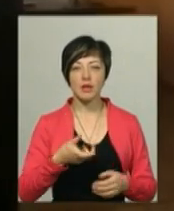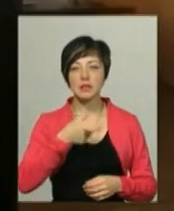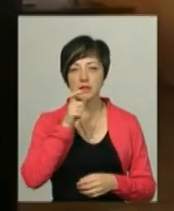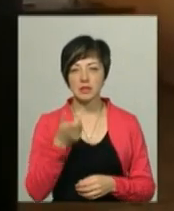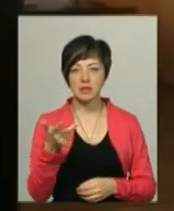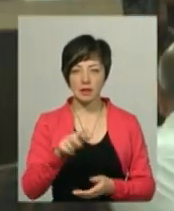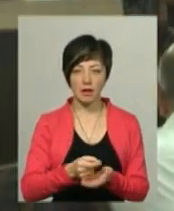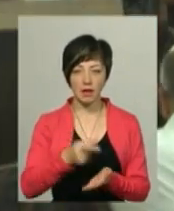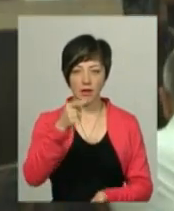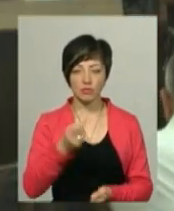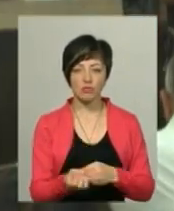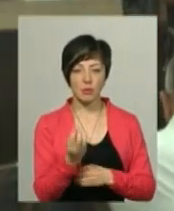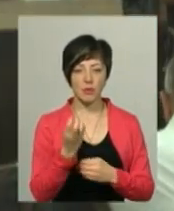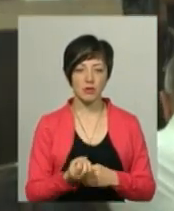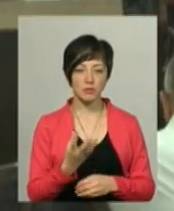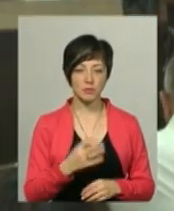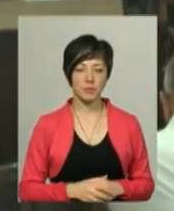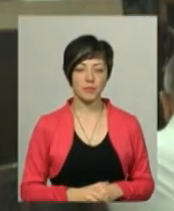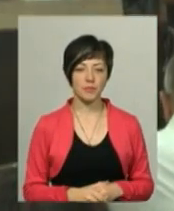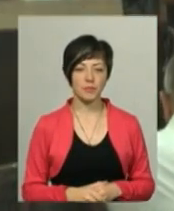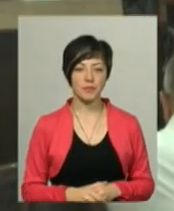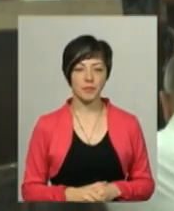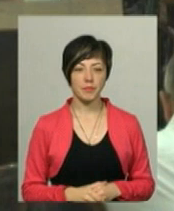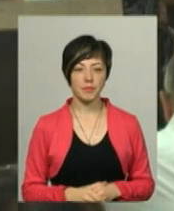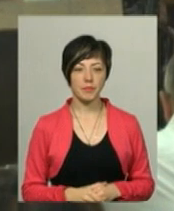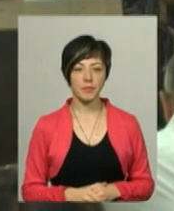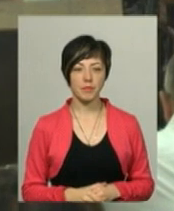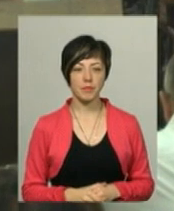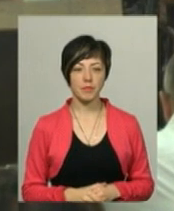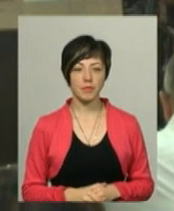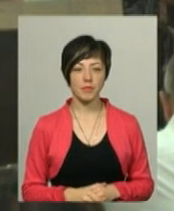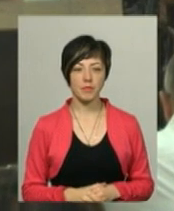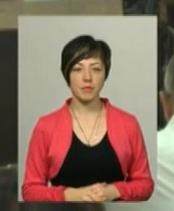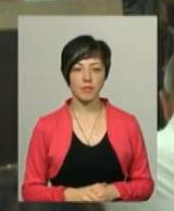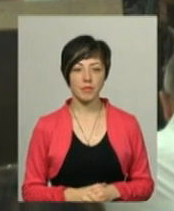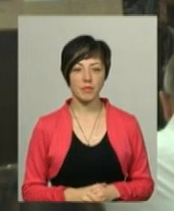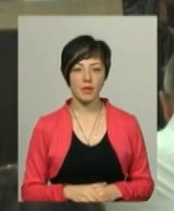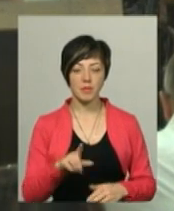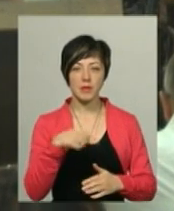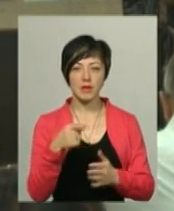келиха шампанського. А ви повідомляли про суди, що він все ж таки вживав алкогольний